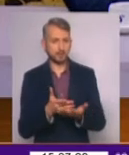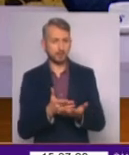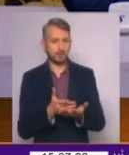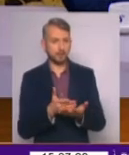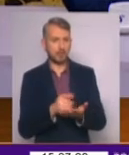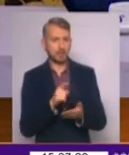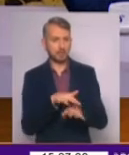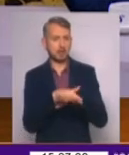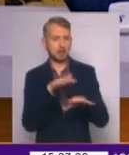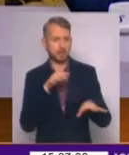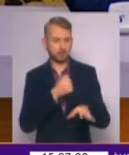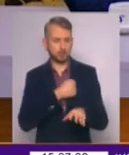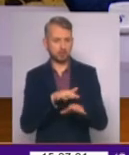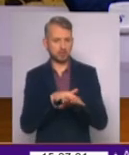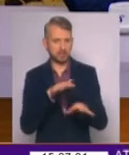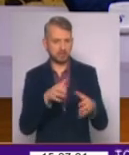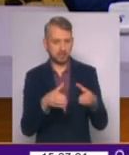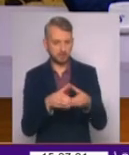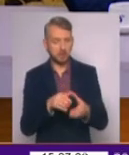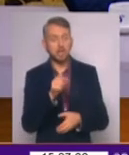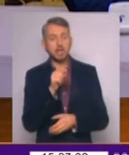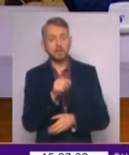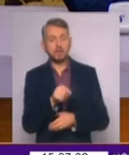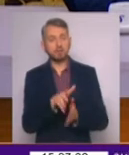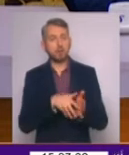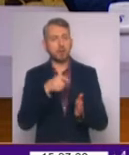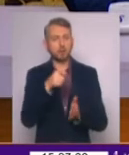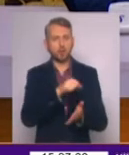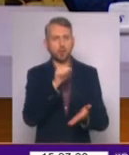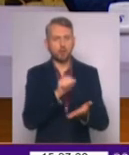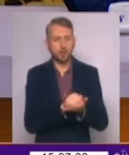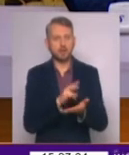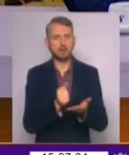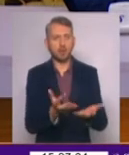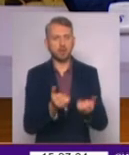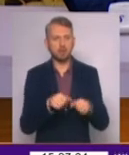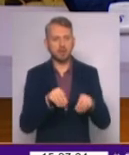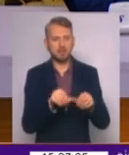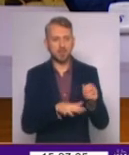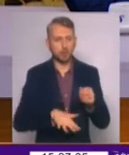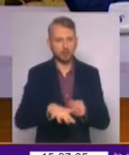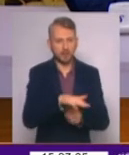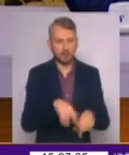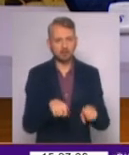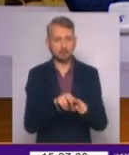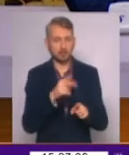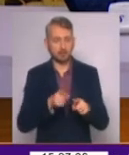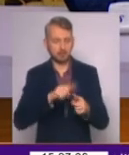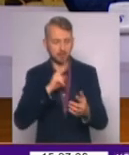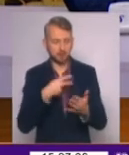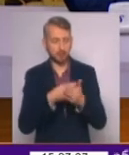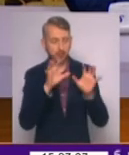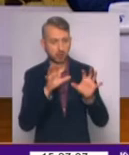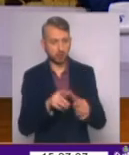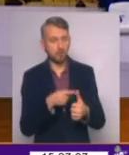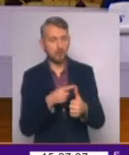з лав Збройних сил. Він подав документи на отримання земельної ділянки, так як це передбачено законом. Так, ну, по-перше,